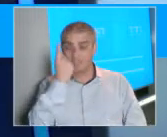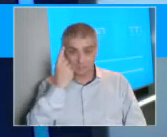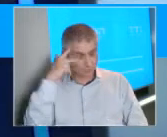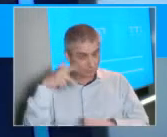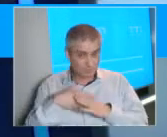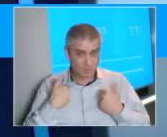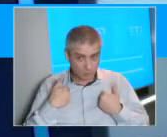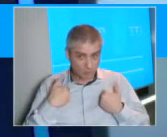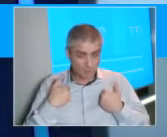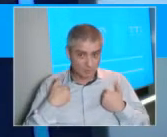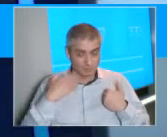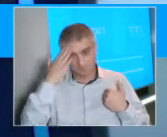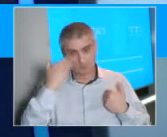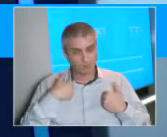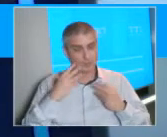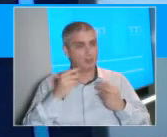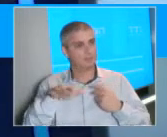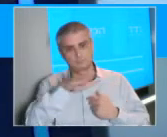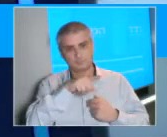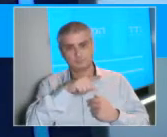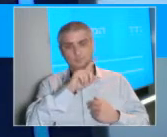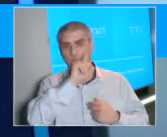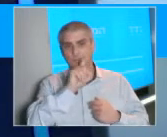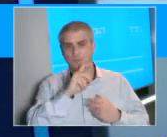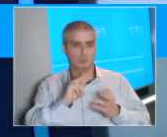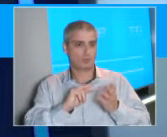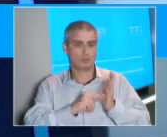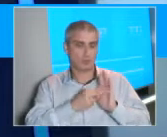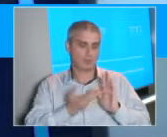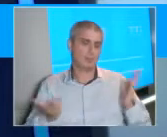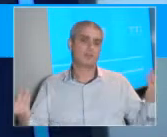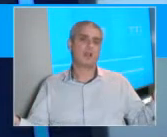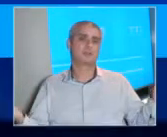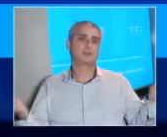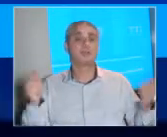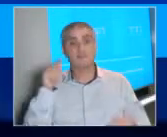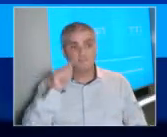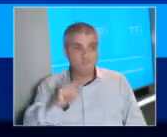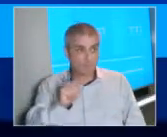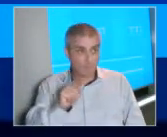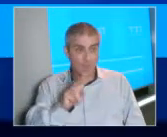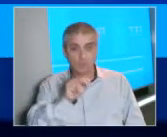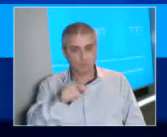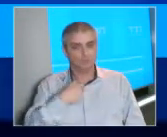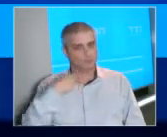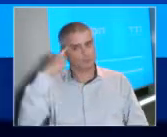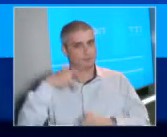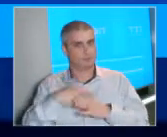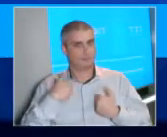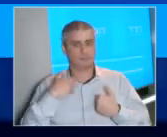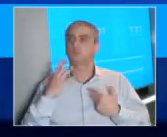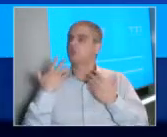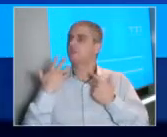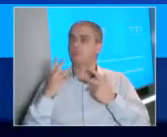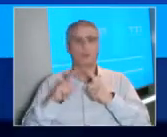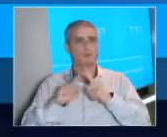אותי, שמההיכרות שלי עם המערכות, כנראה שאין תוכנית במגירה, ומפה, בנושא הזה אני מוטרד. יש אווירת